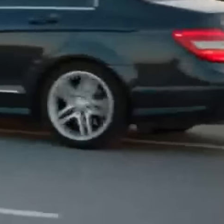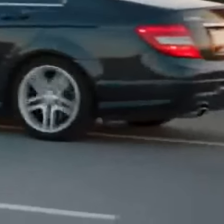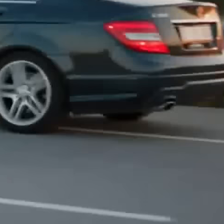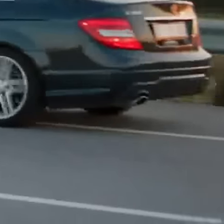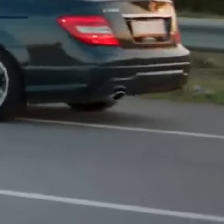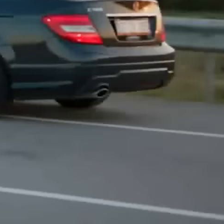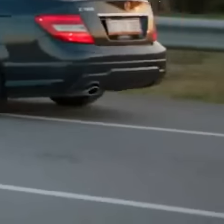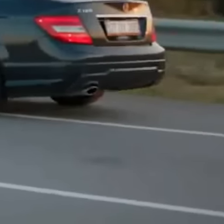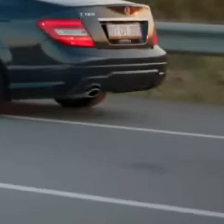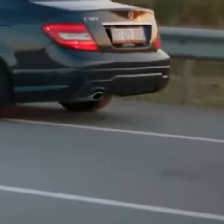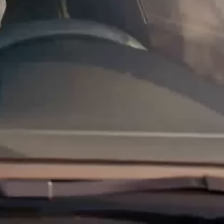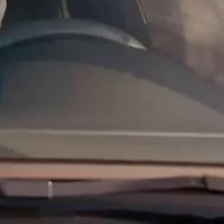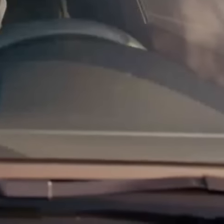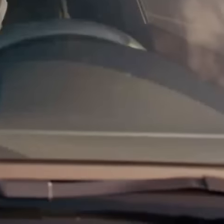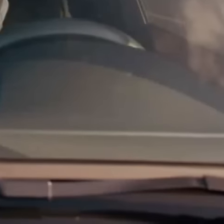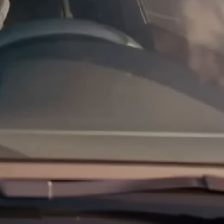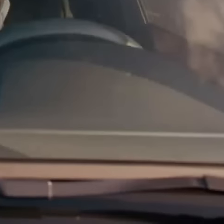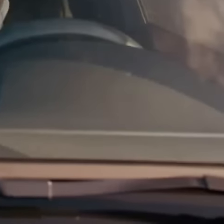Önlerine geçip sağ şeritte durdurdular.